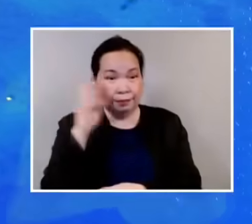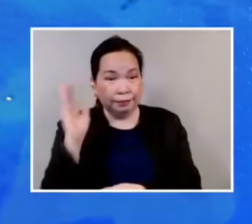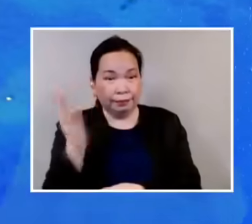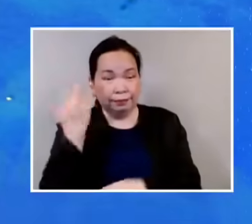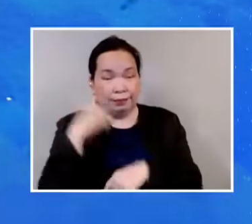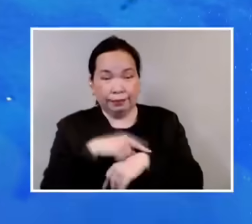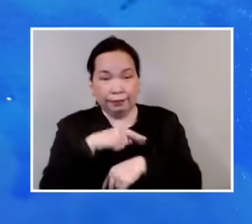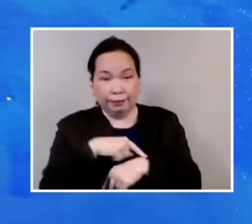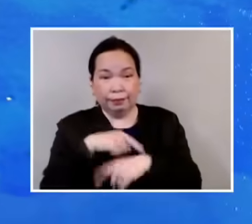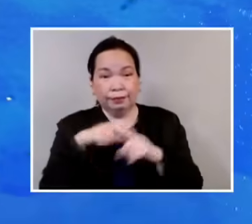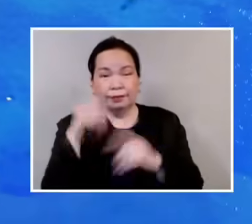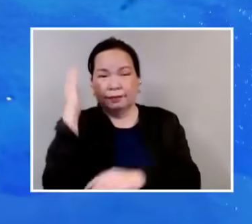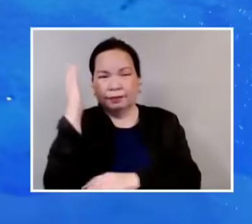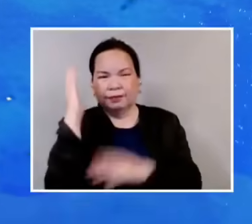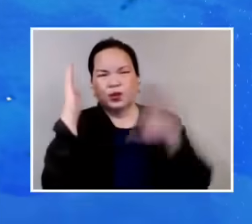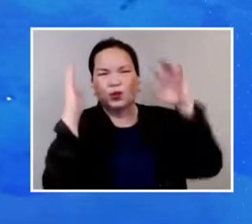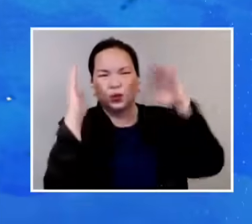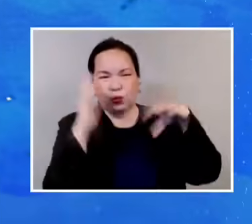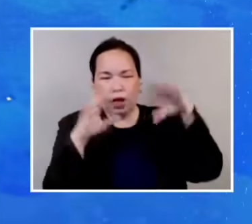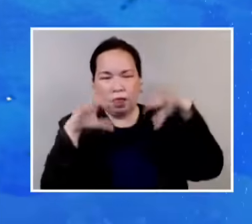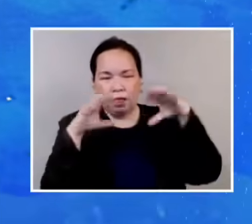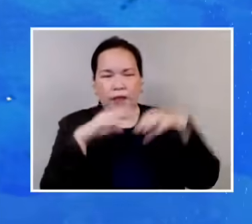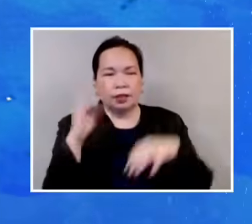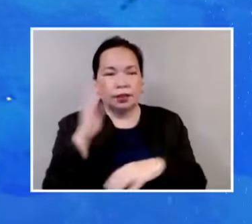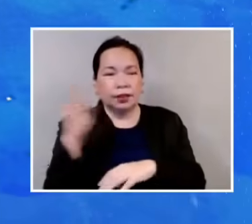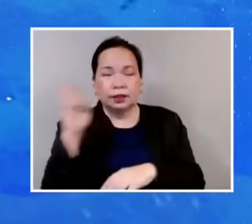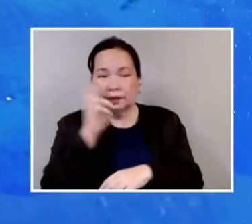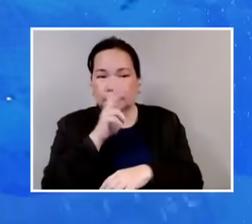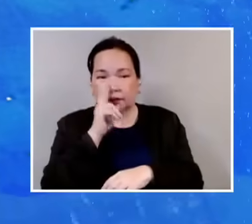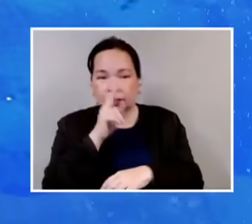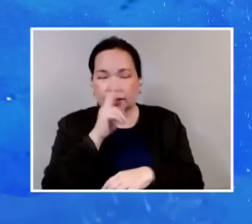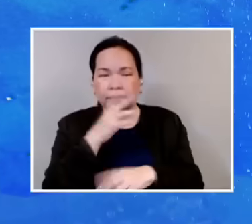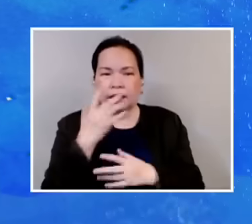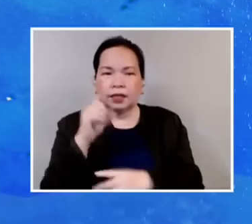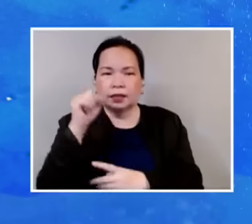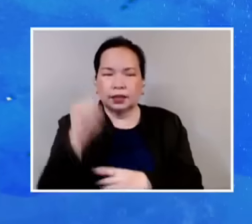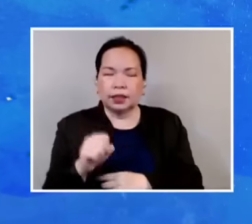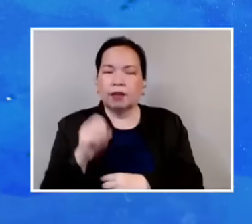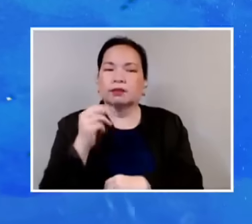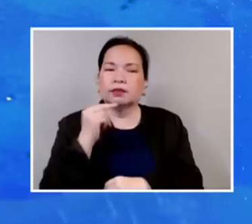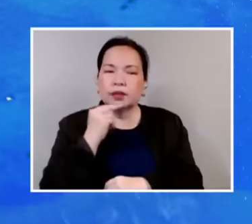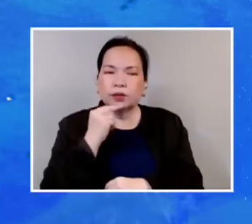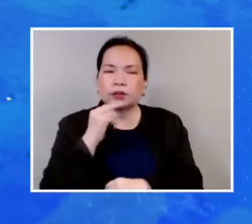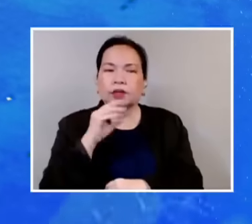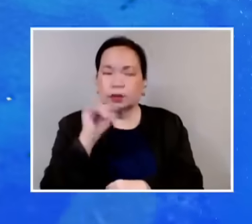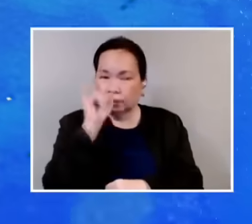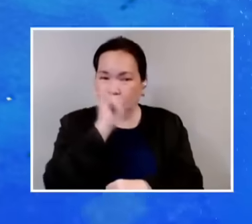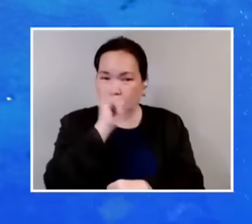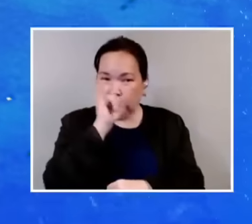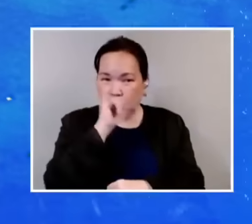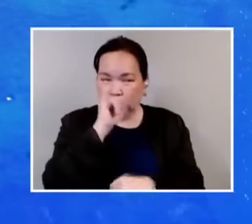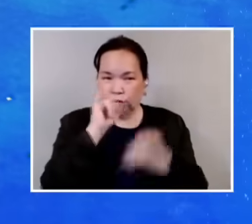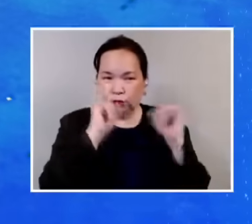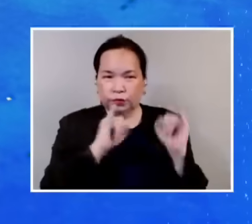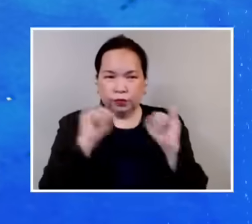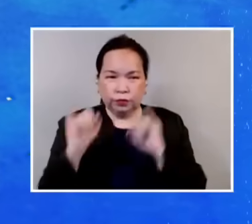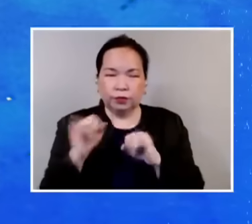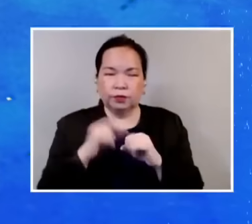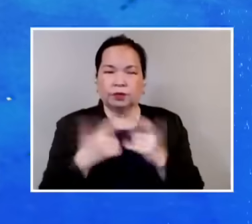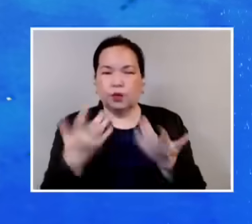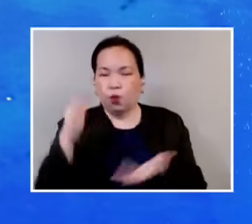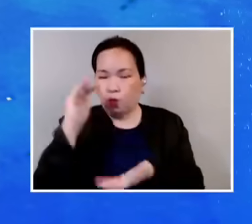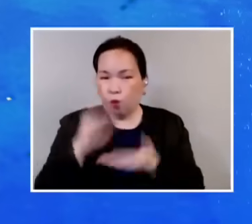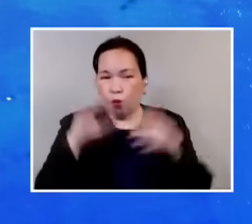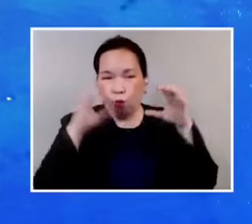tanghali maulan na sa Eastern Visayas maging sa Southern Negros at sa Iloilo. Mababawasan ang mga pag-ulan sa hapon pero sa